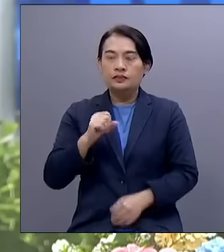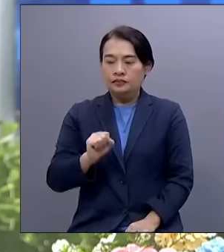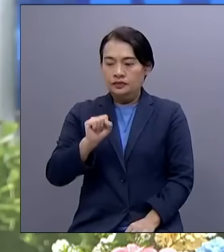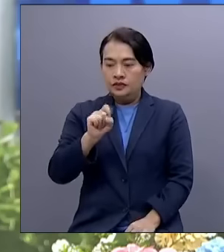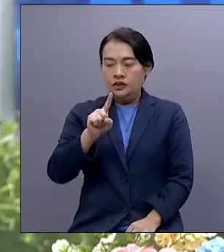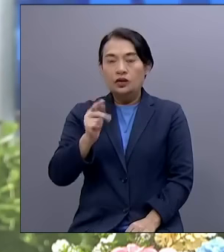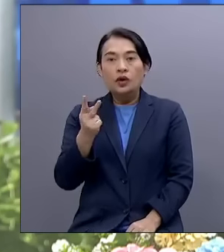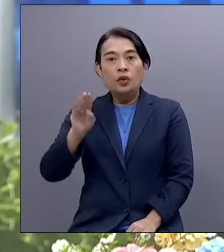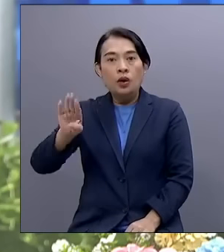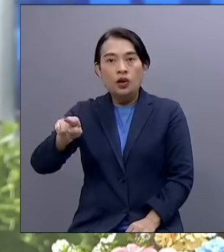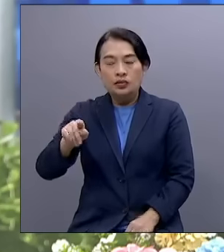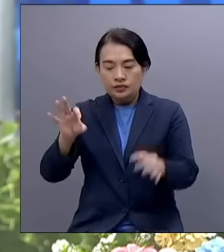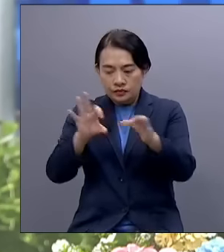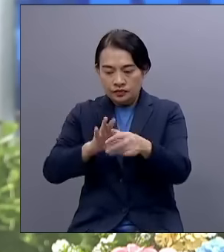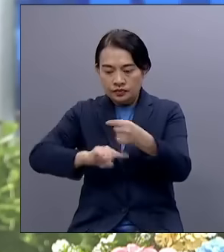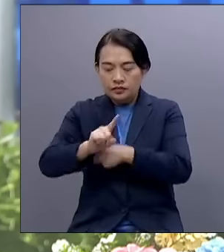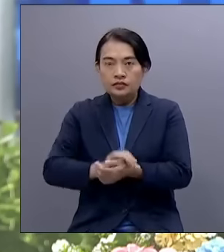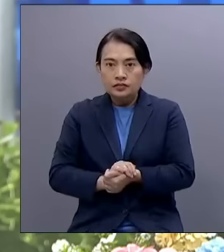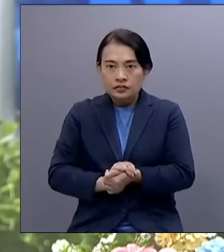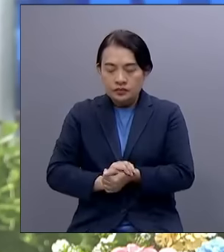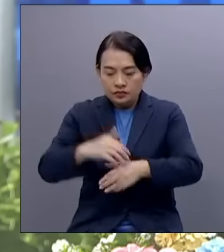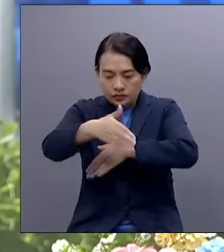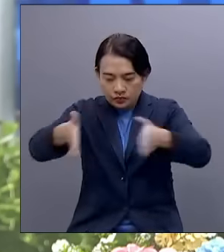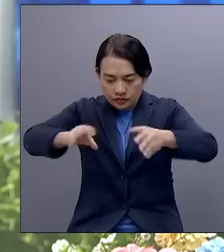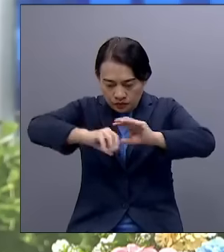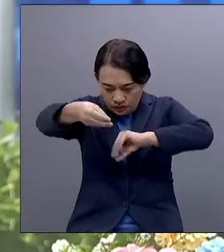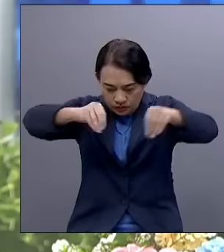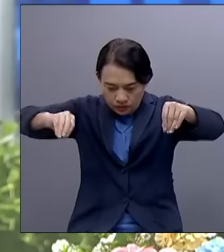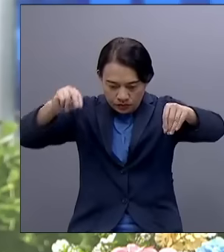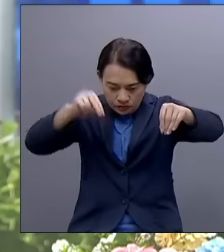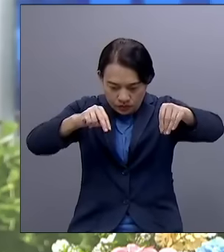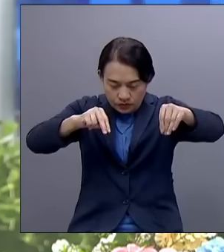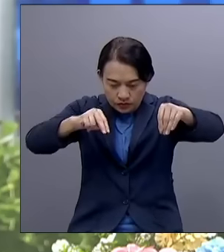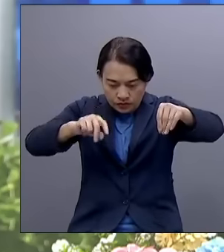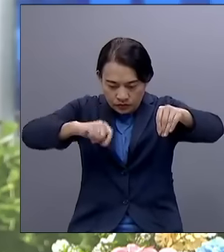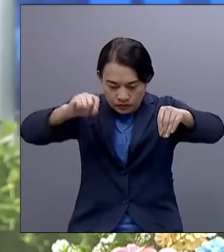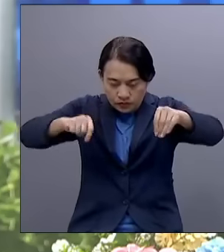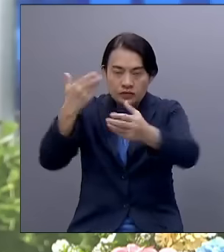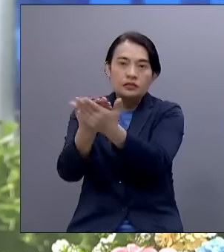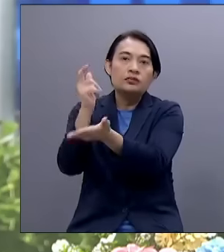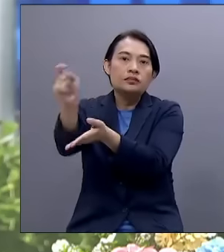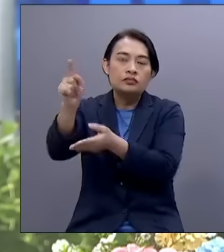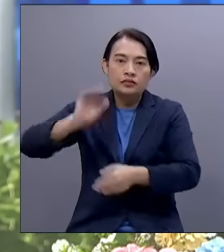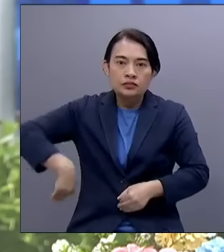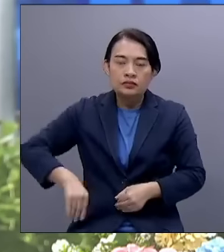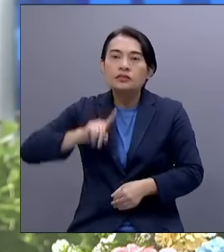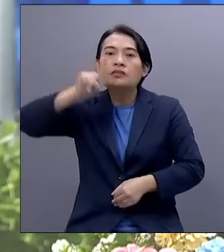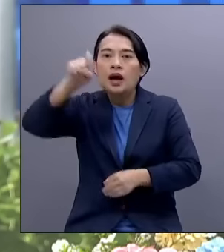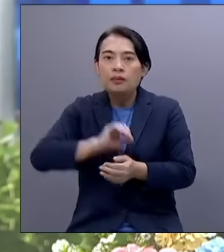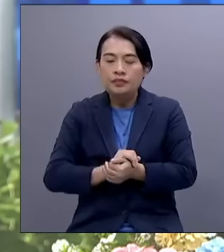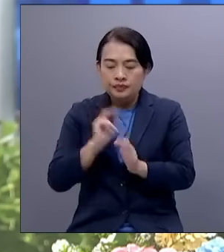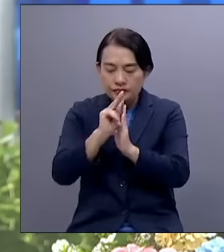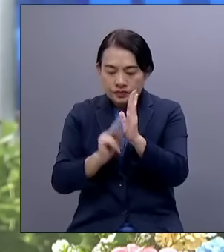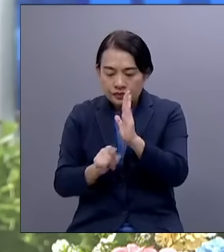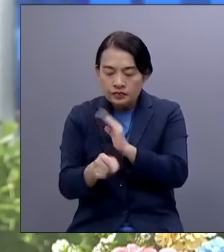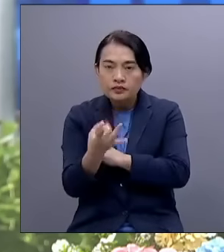ใหม่ในเรื่องเรื่องแะแกะแล้วตรวจดูของก่อนที่จะเซ็นรับหรือว่าจ่ายเงินได้เนี่ยไอ้เรื่องเครับพี่พีถามหน่อยในเรื่องของกฎหมายมีอะไร